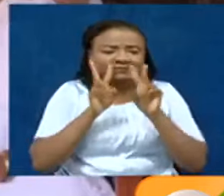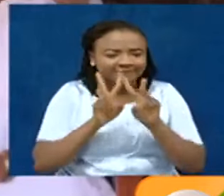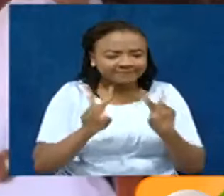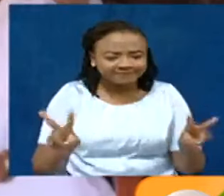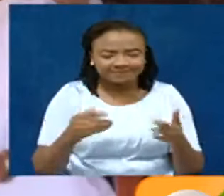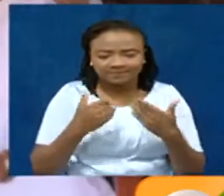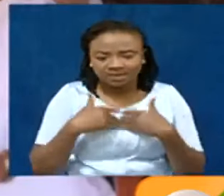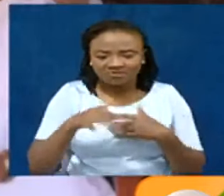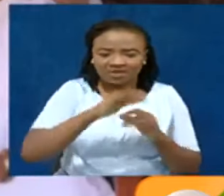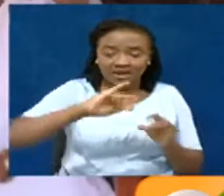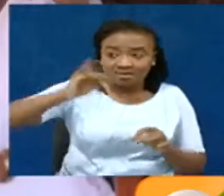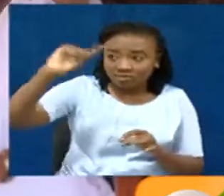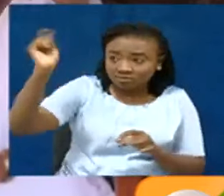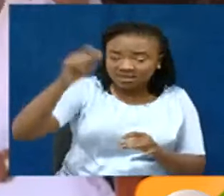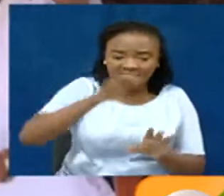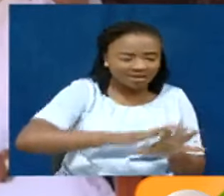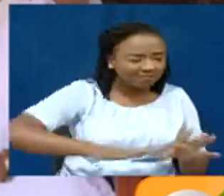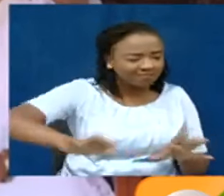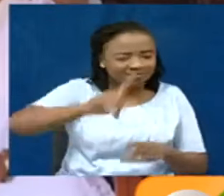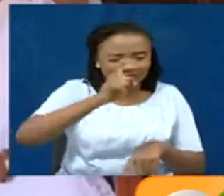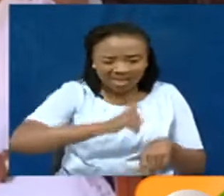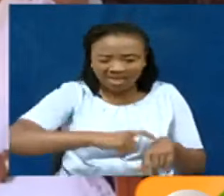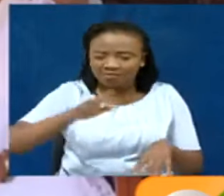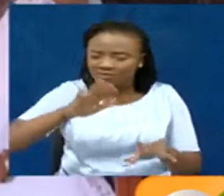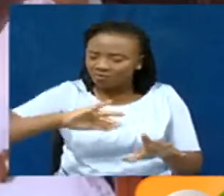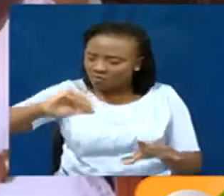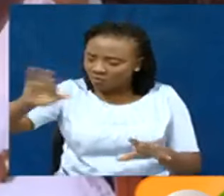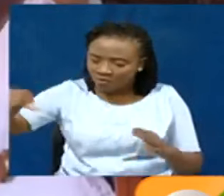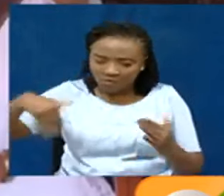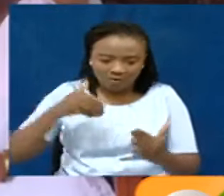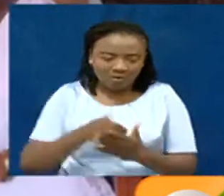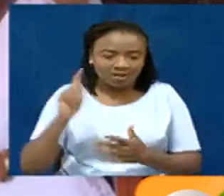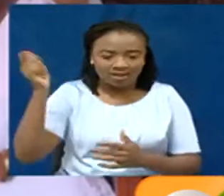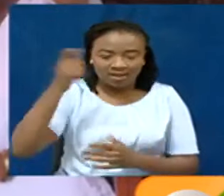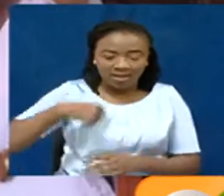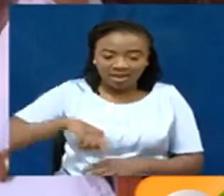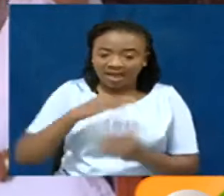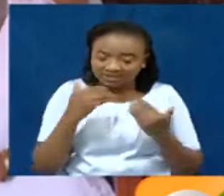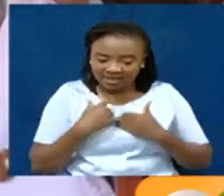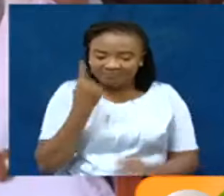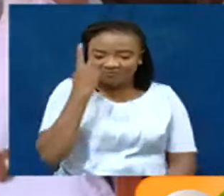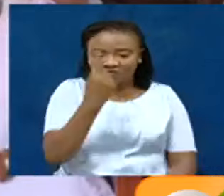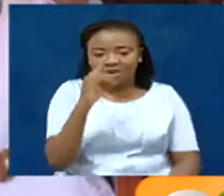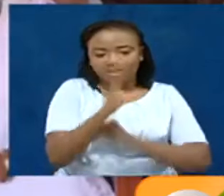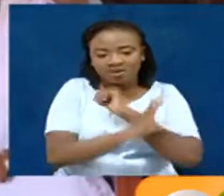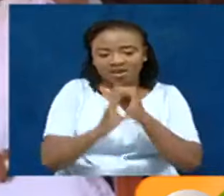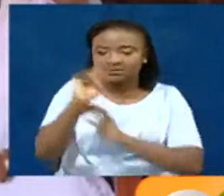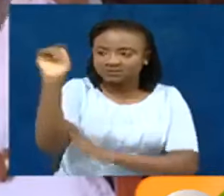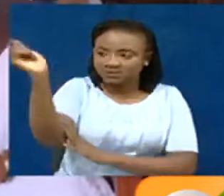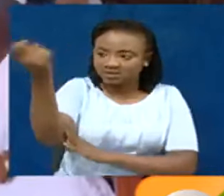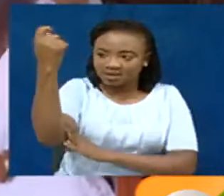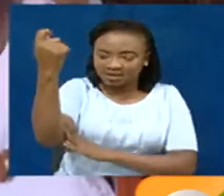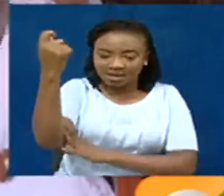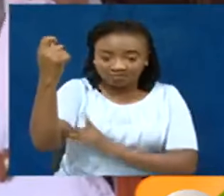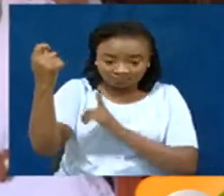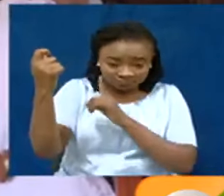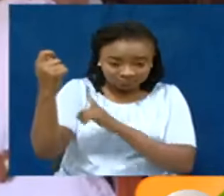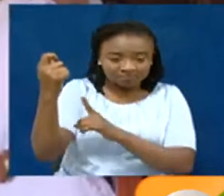katika mlima Kenya, katika Kenya nzima. Sisi tuko na nchi ya Kenya, tuna nchi nyingine. Na hii nchi ni